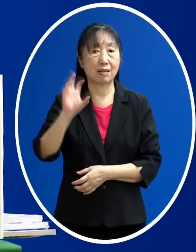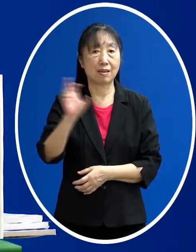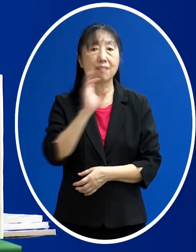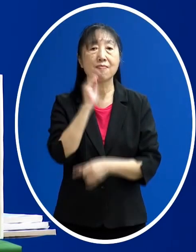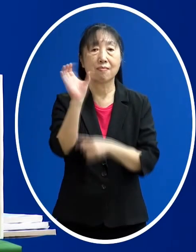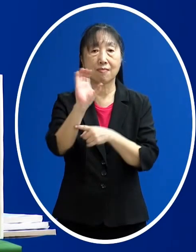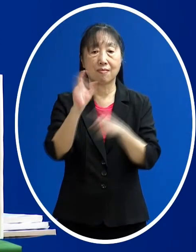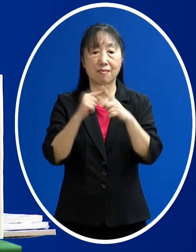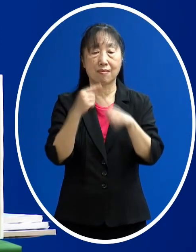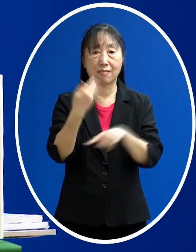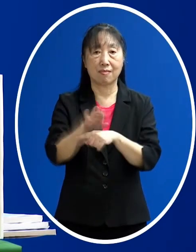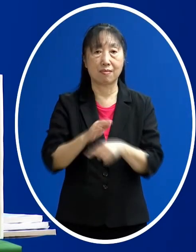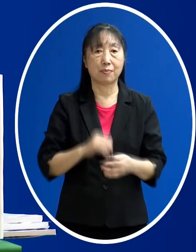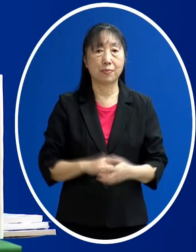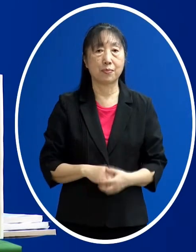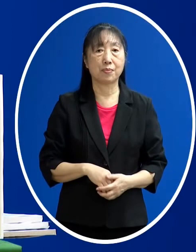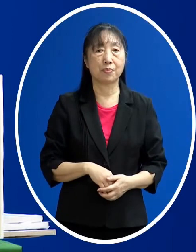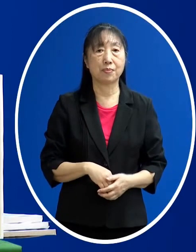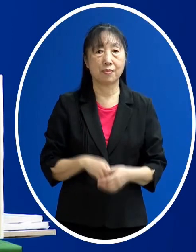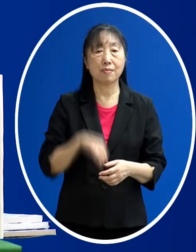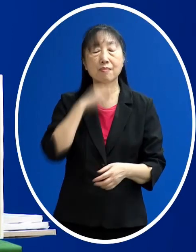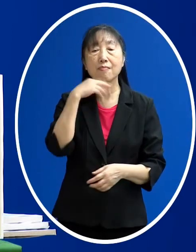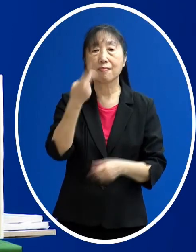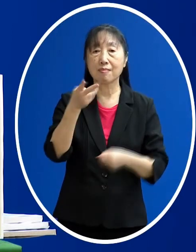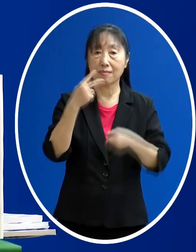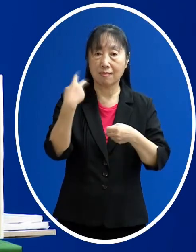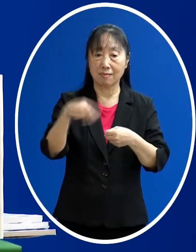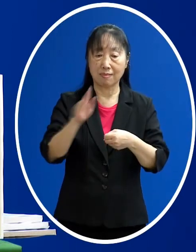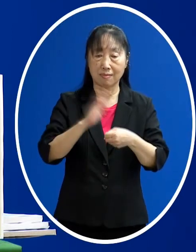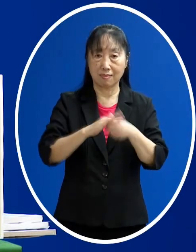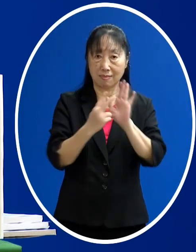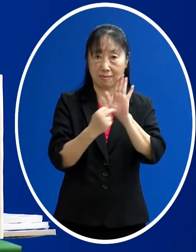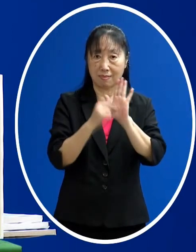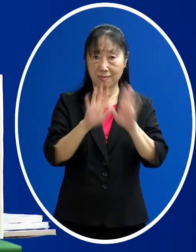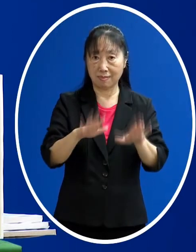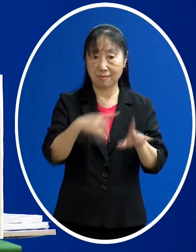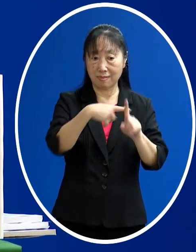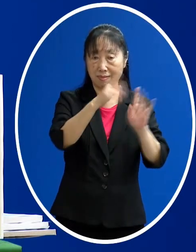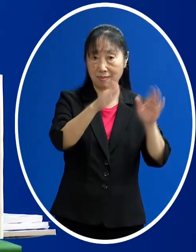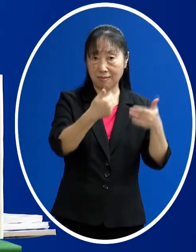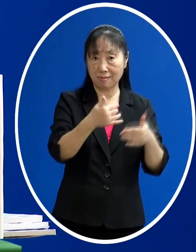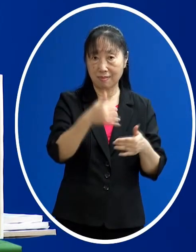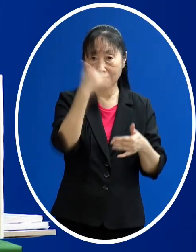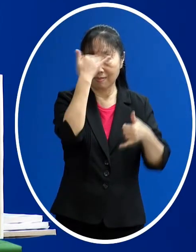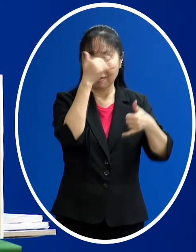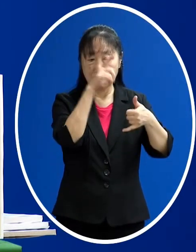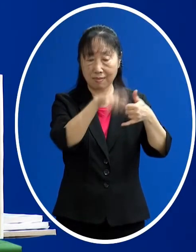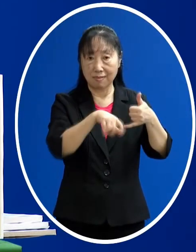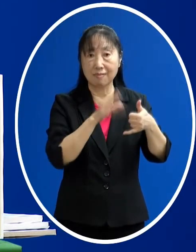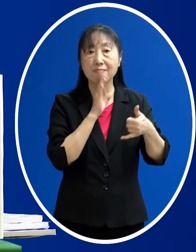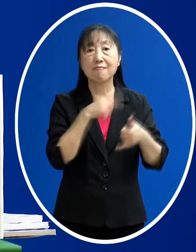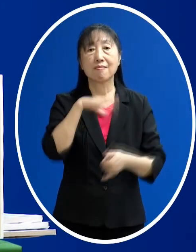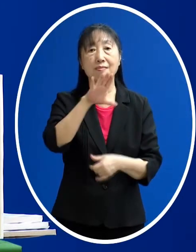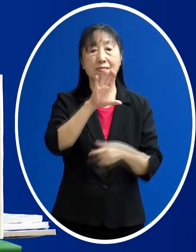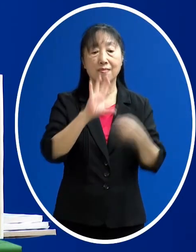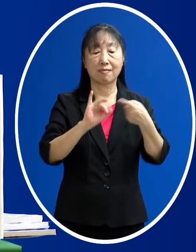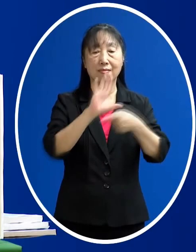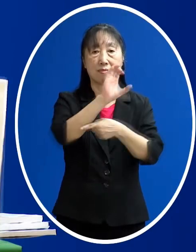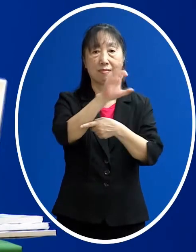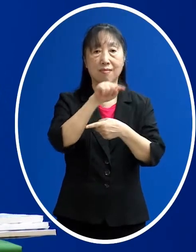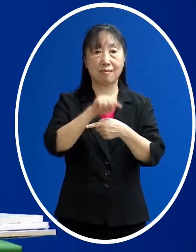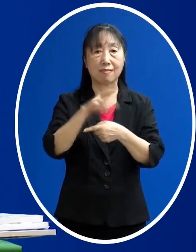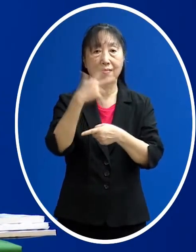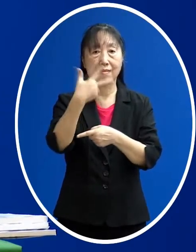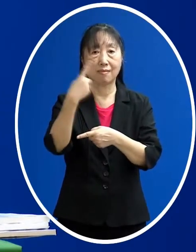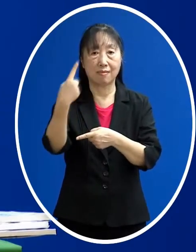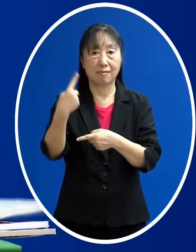例的死亡个案，等一下再跟大家补充说明。那目前的轻症无症状的比例，还是在